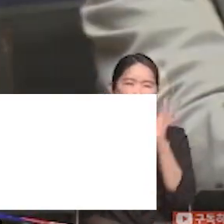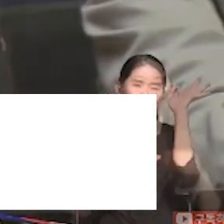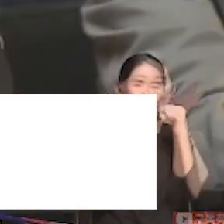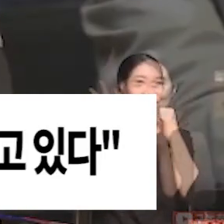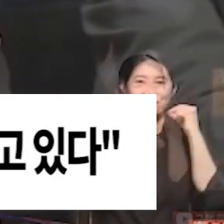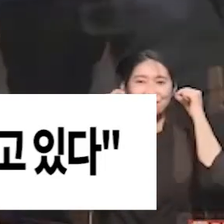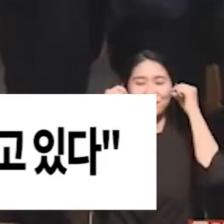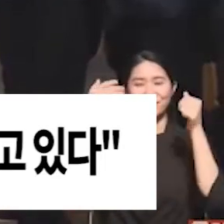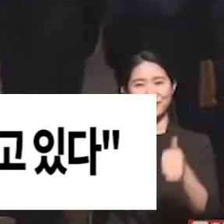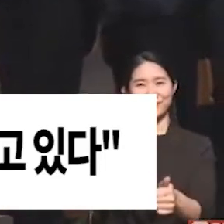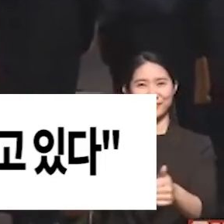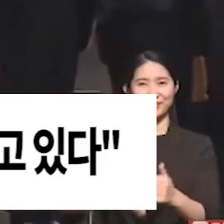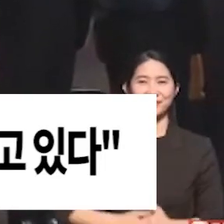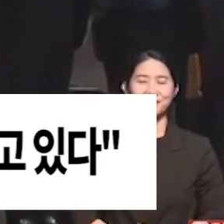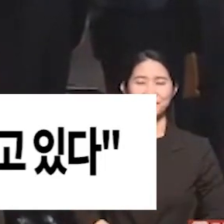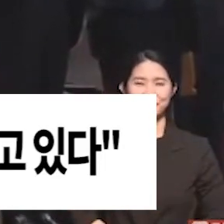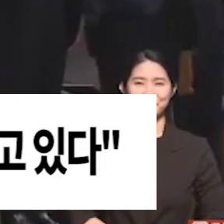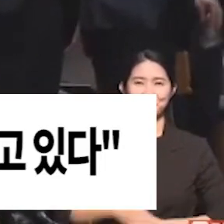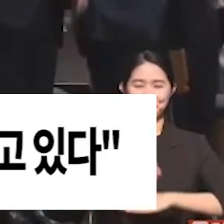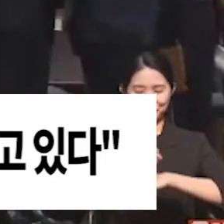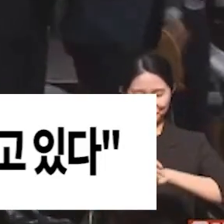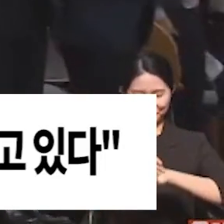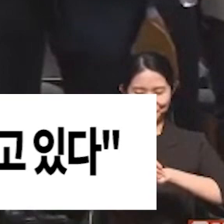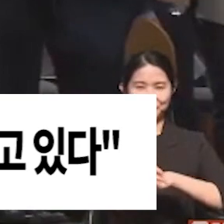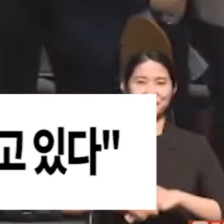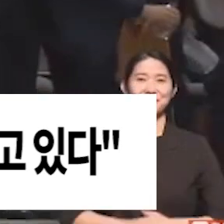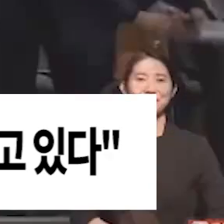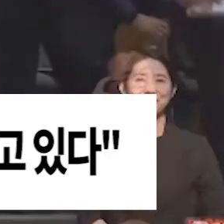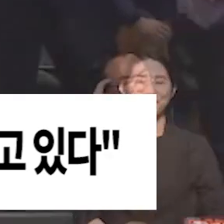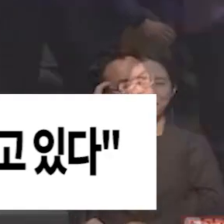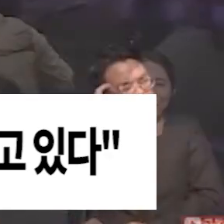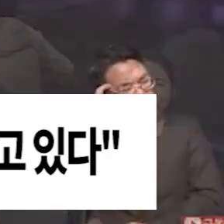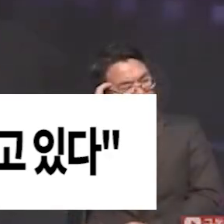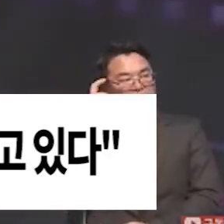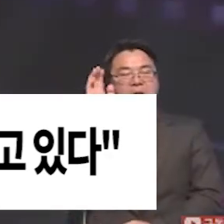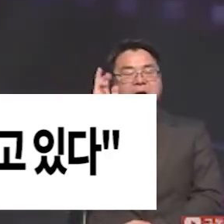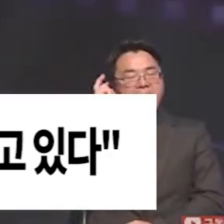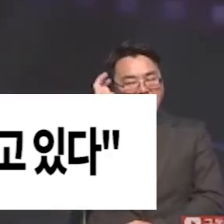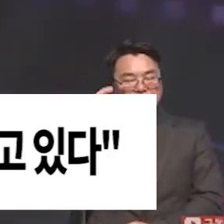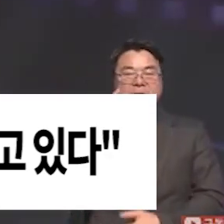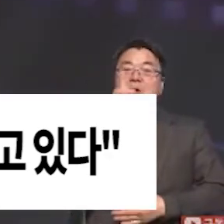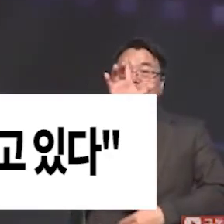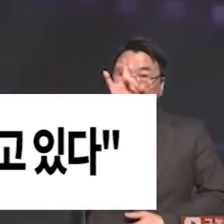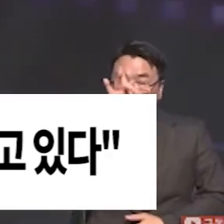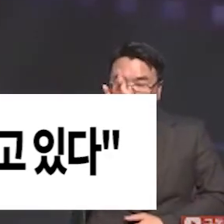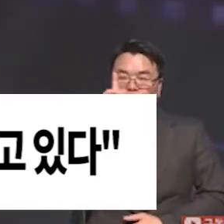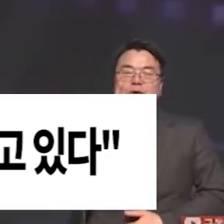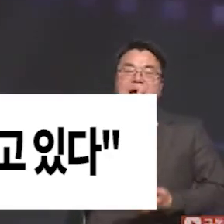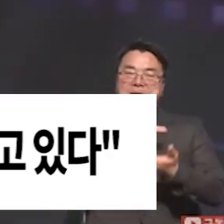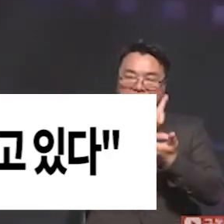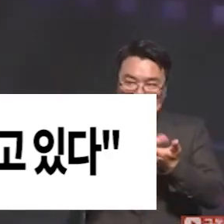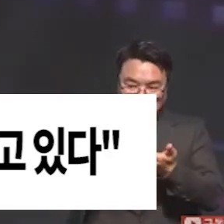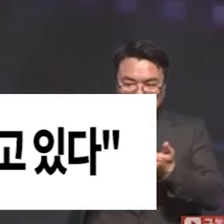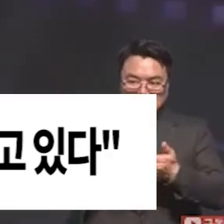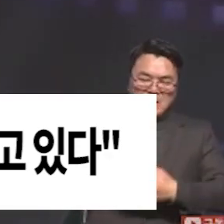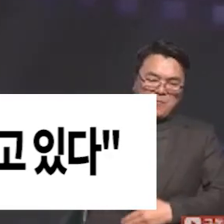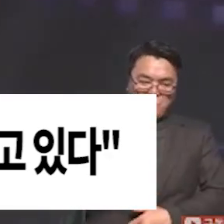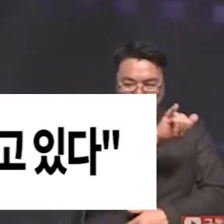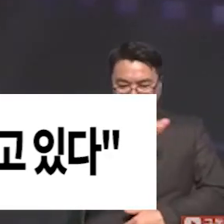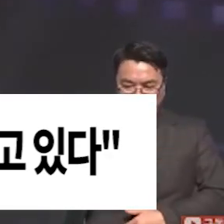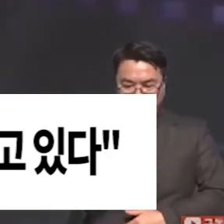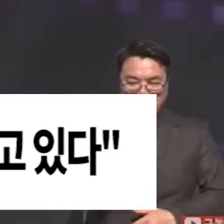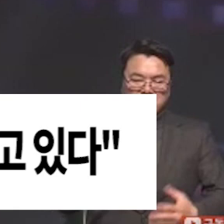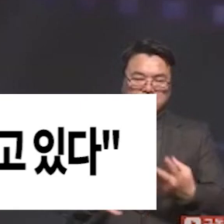이뤄졌습니다 김동현 지사는 경기도는 gpt가 촉발한 변화에 가장 빠르게 대응하고 있다며 GPT뿐만